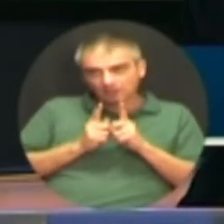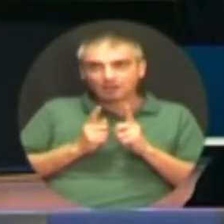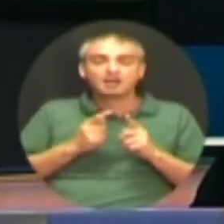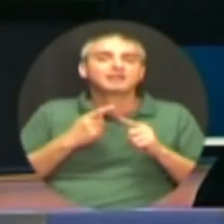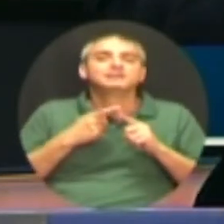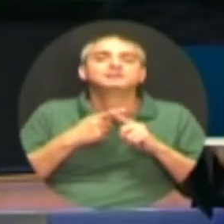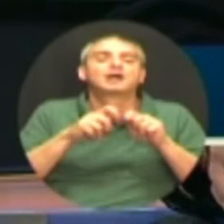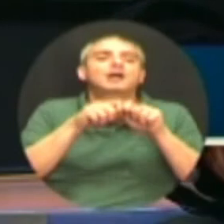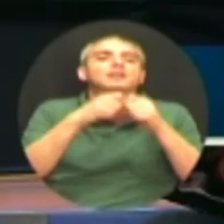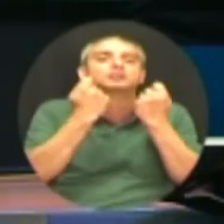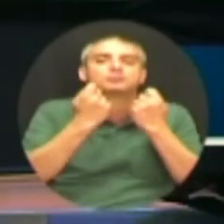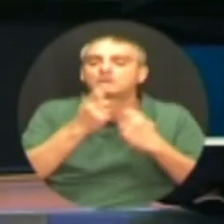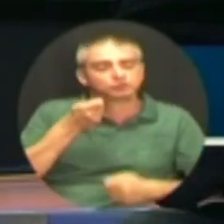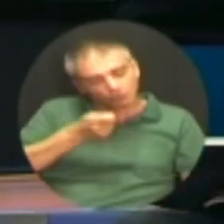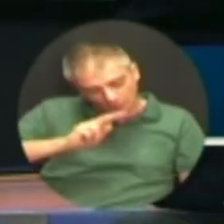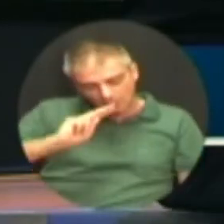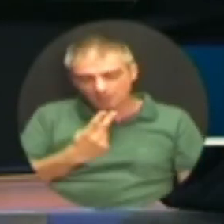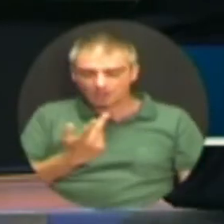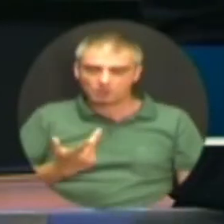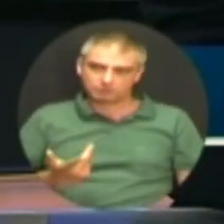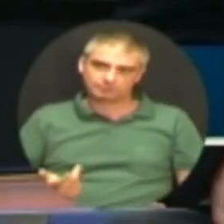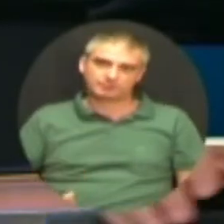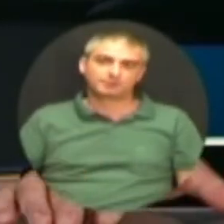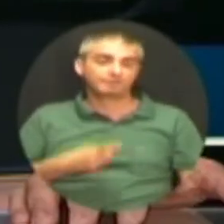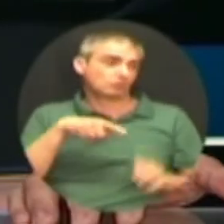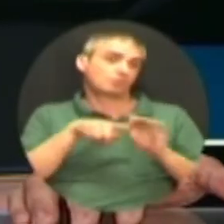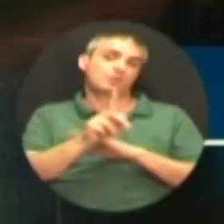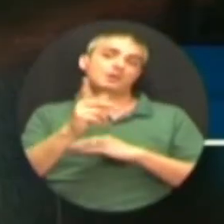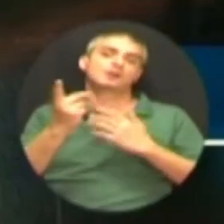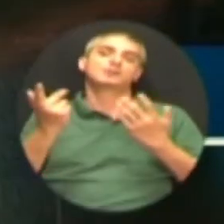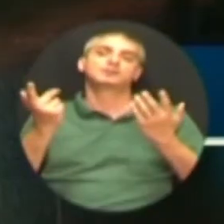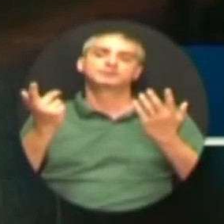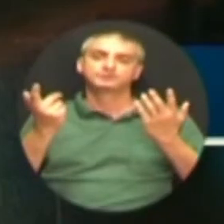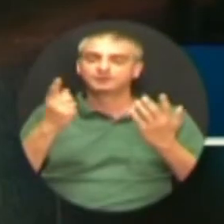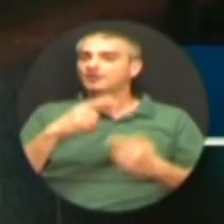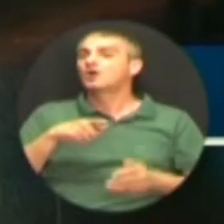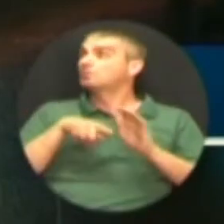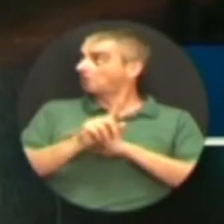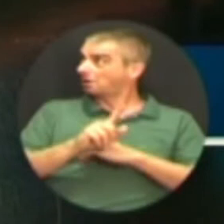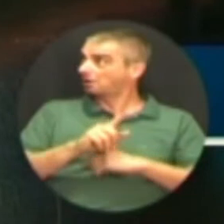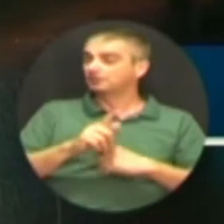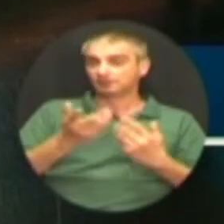כי הסכין נשברה, אז הוא לא דקר אותה עוד פעם. והוא ברח, היו עוד דברים. תודה. הוא ברח.